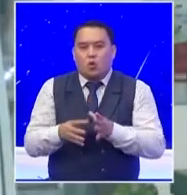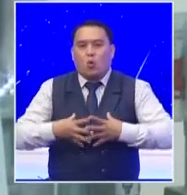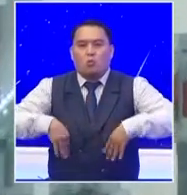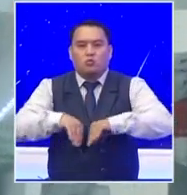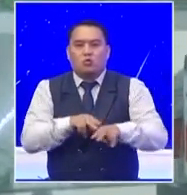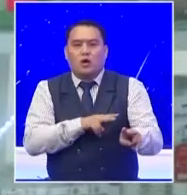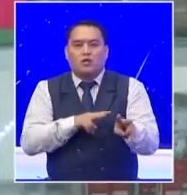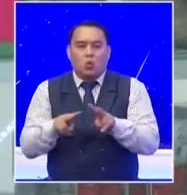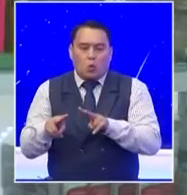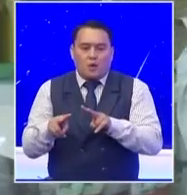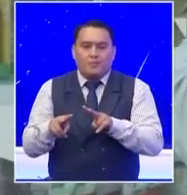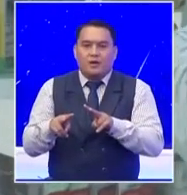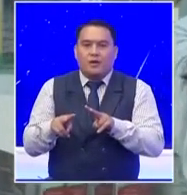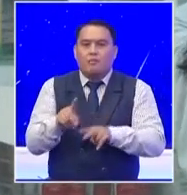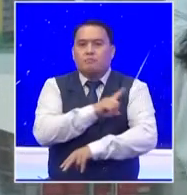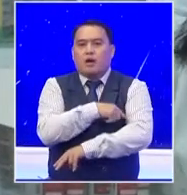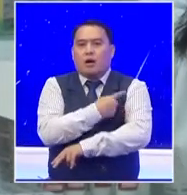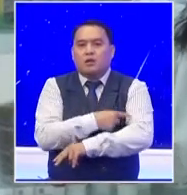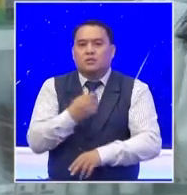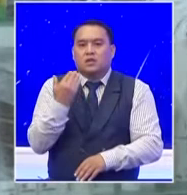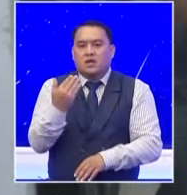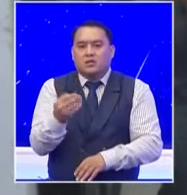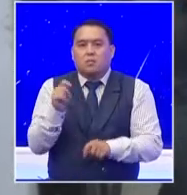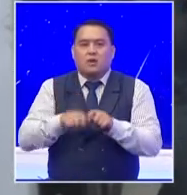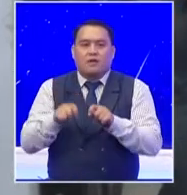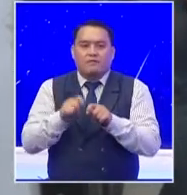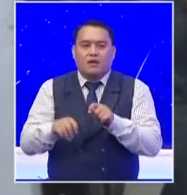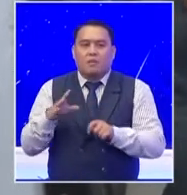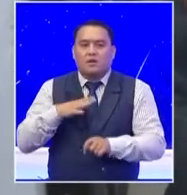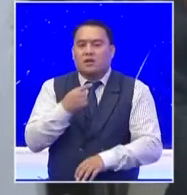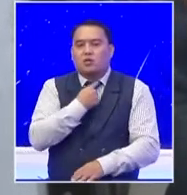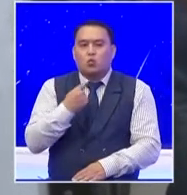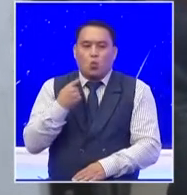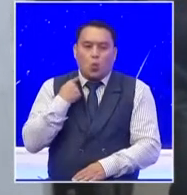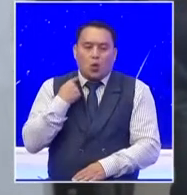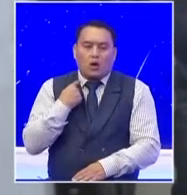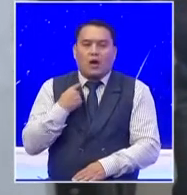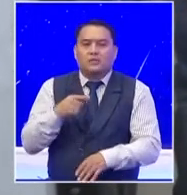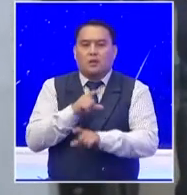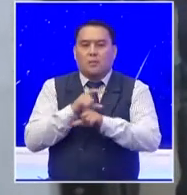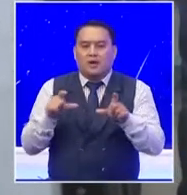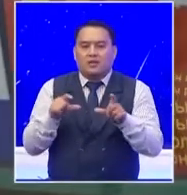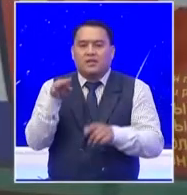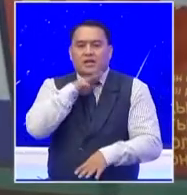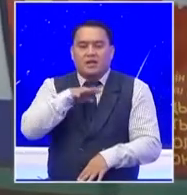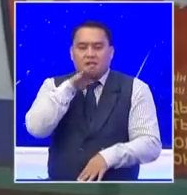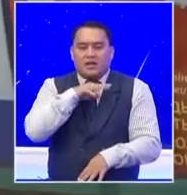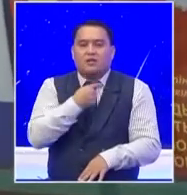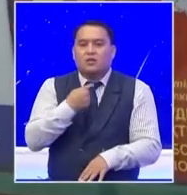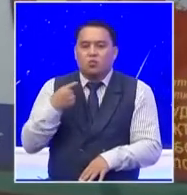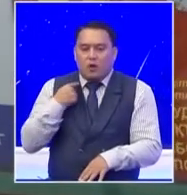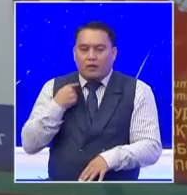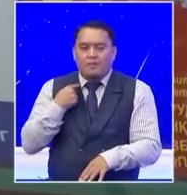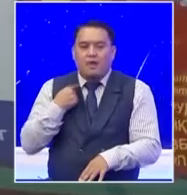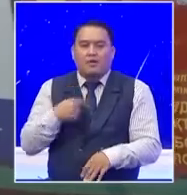общественного контроля. Помимо Каратальской больницы, в зону их инспектирования попали также Талдыкурганский тубдиспансер и больница города Текели. Волонтеры